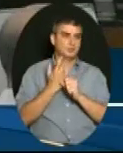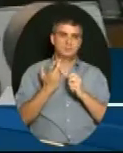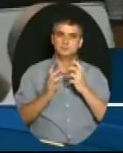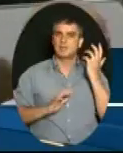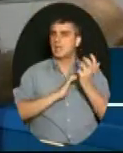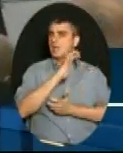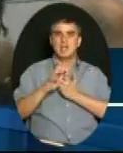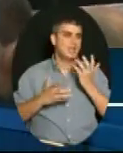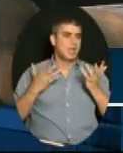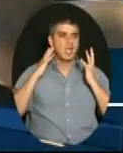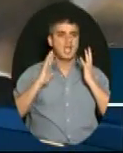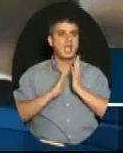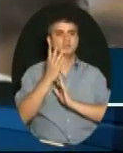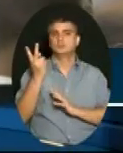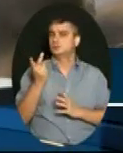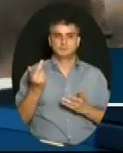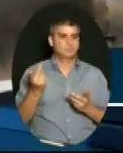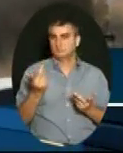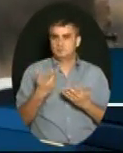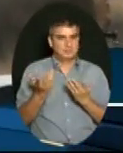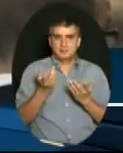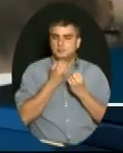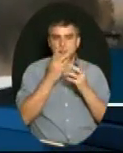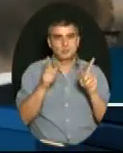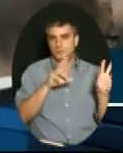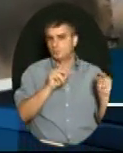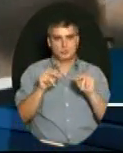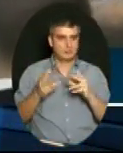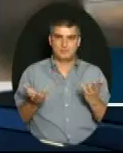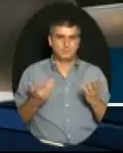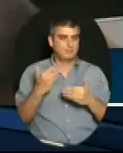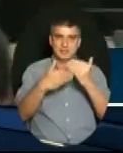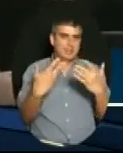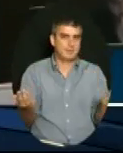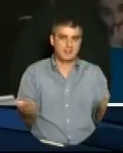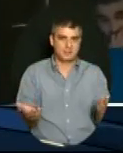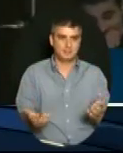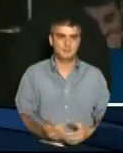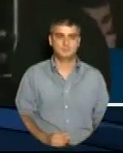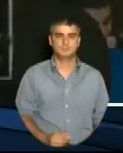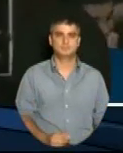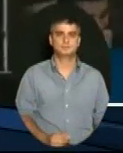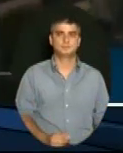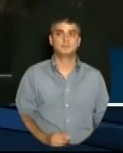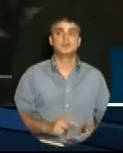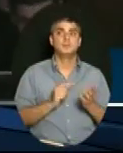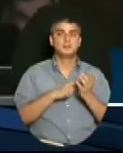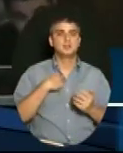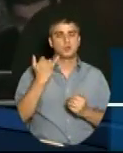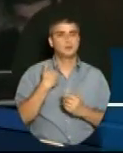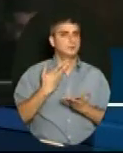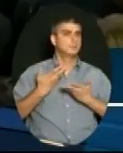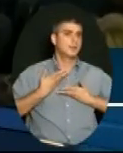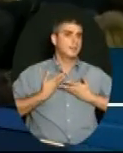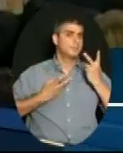אש בשני אבנים, זה משדר אותה מידת קדמה. אבל אנחנו בגלל זה כל הזמן